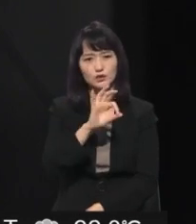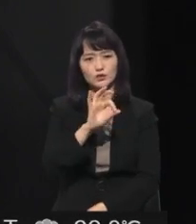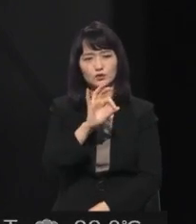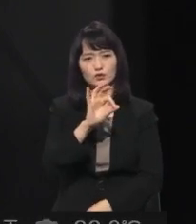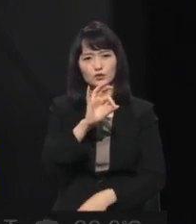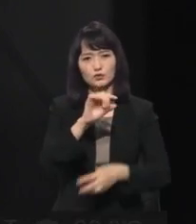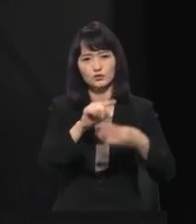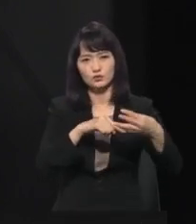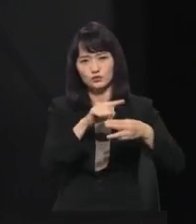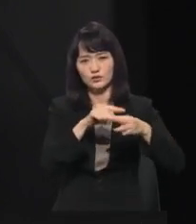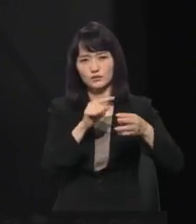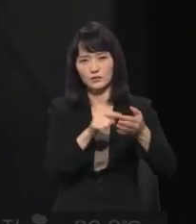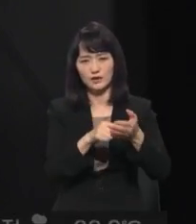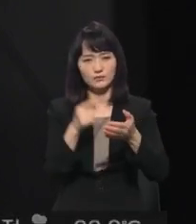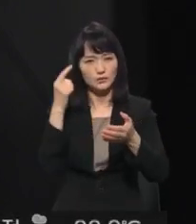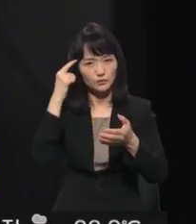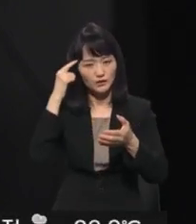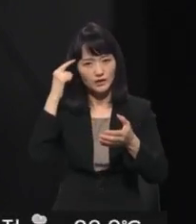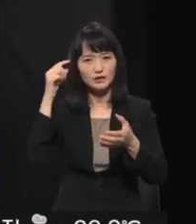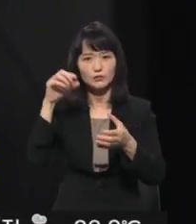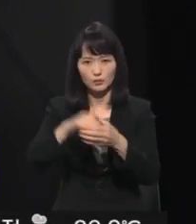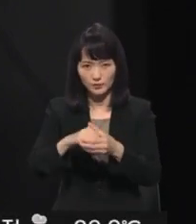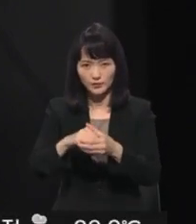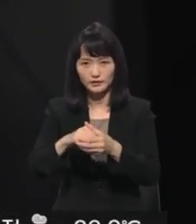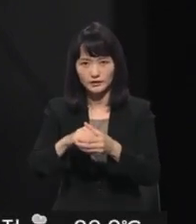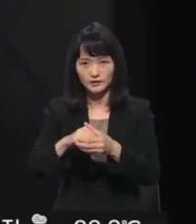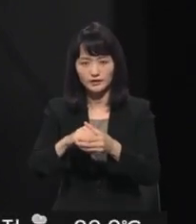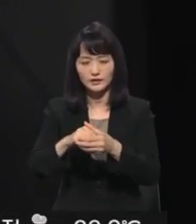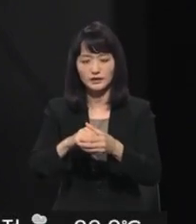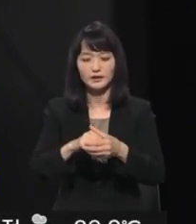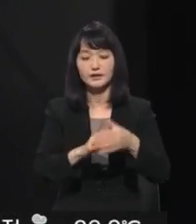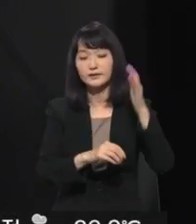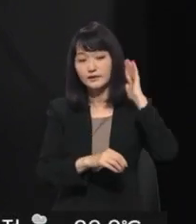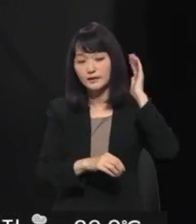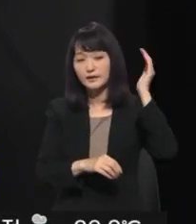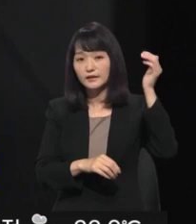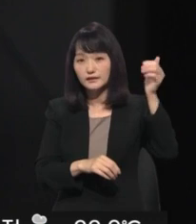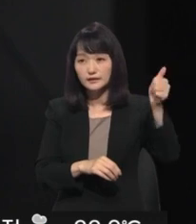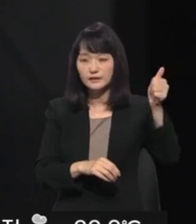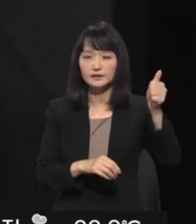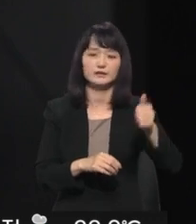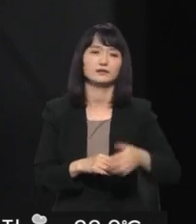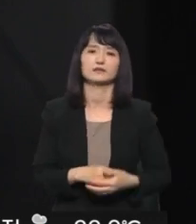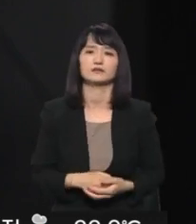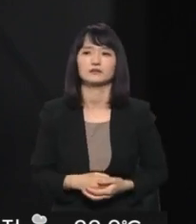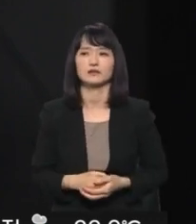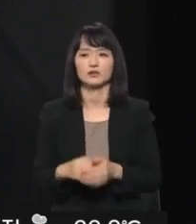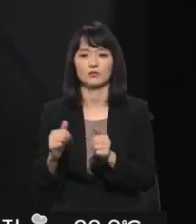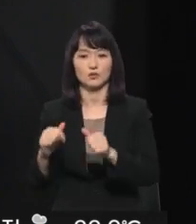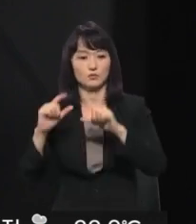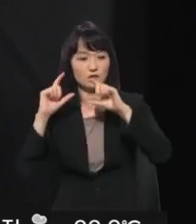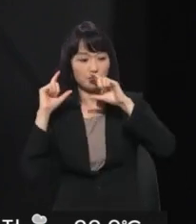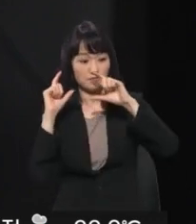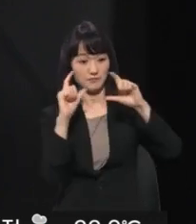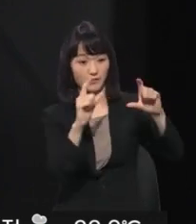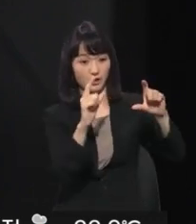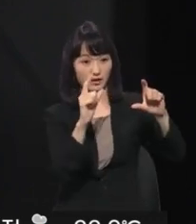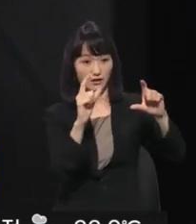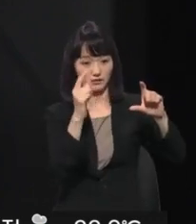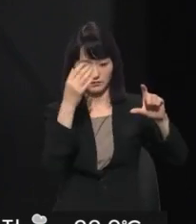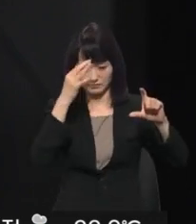것이라면 저는 대통령 마저도 스스로 어떤 법치를 지금까지 설파 하신 것을 스스로 번 보카시 는 모습이다 라고 해서